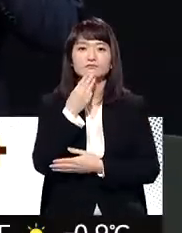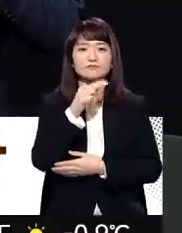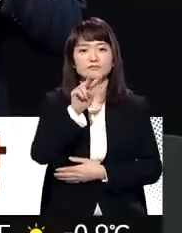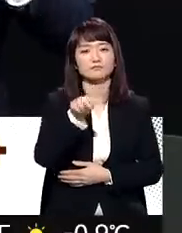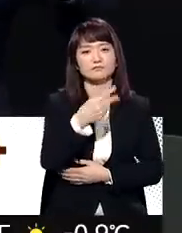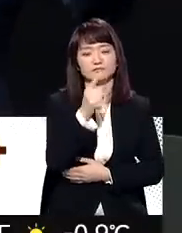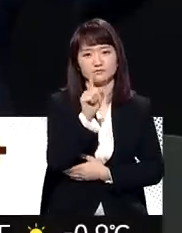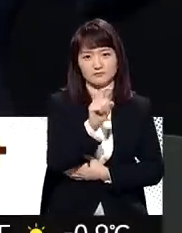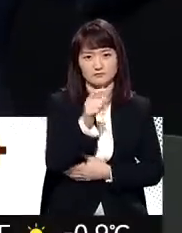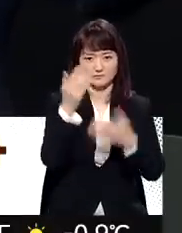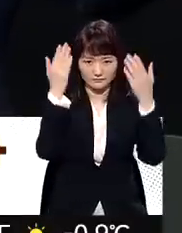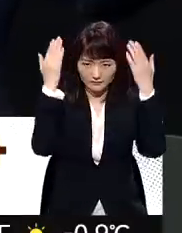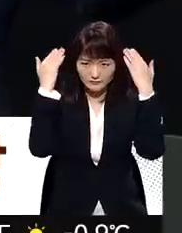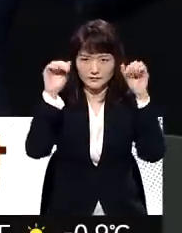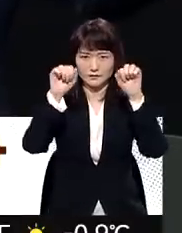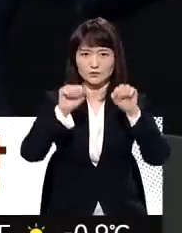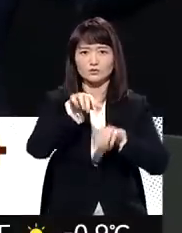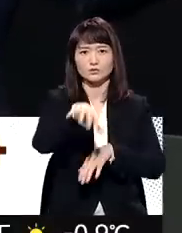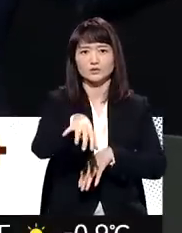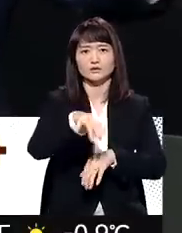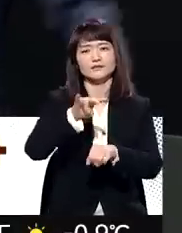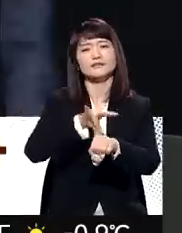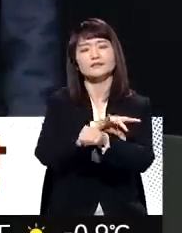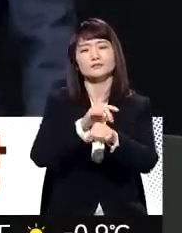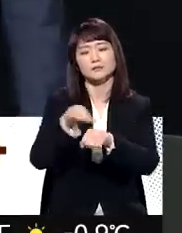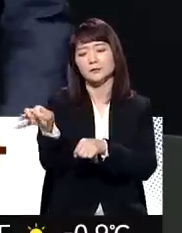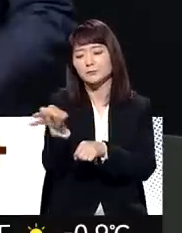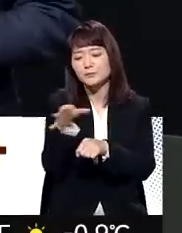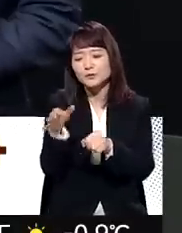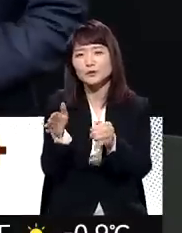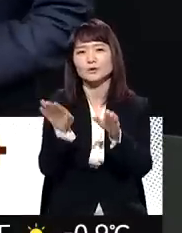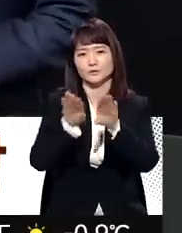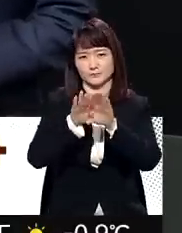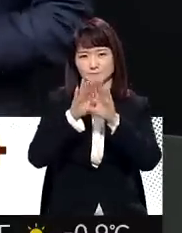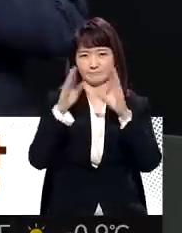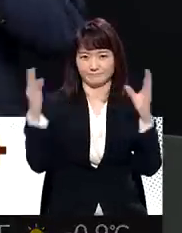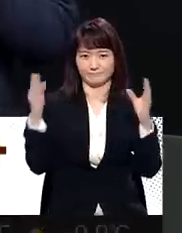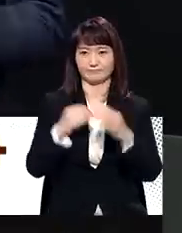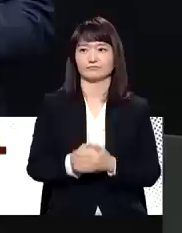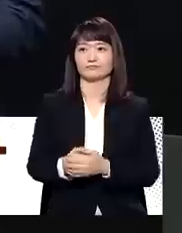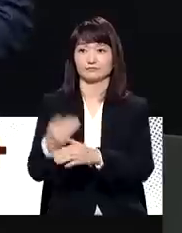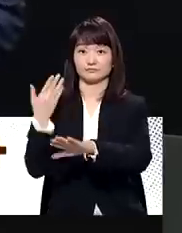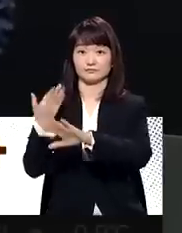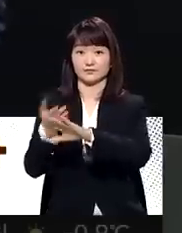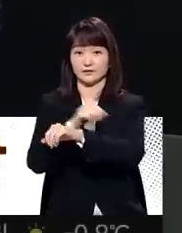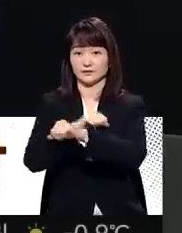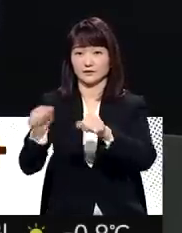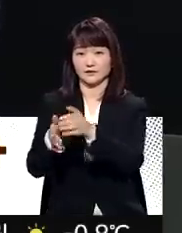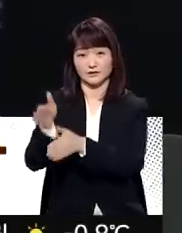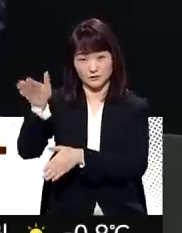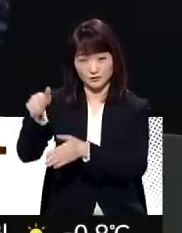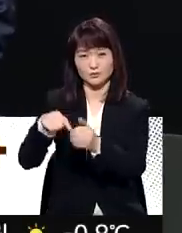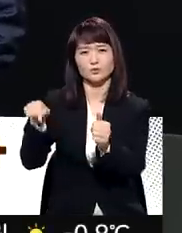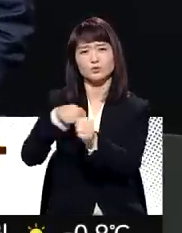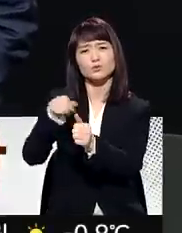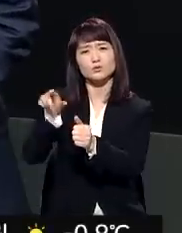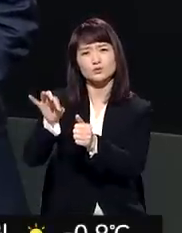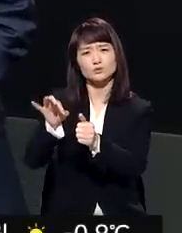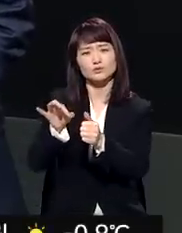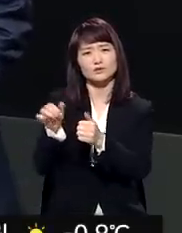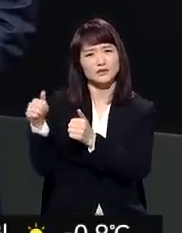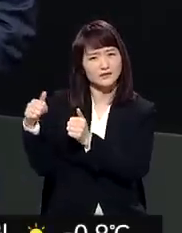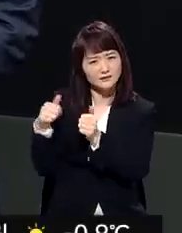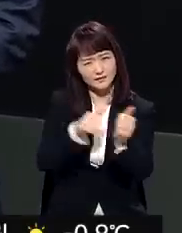24시간 무료 개방한다고 합니다 아이 좋다 자 이런 건요 다른 광역시도 교육청도 좀